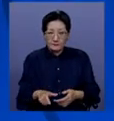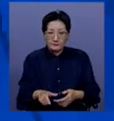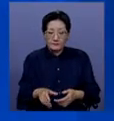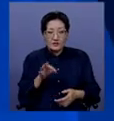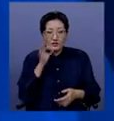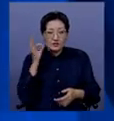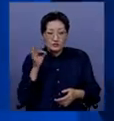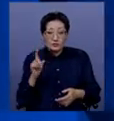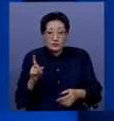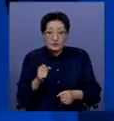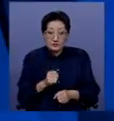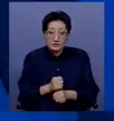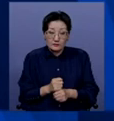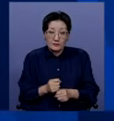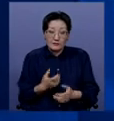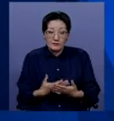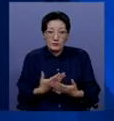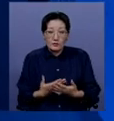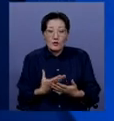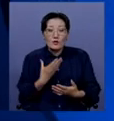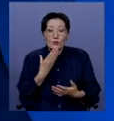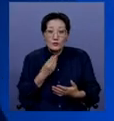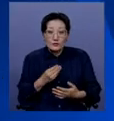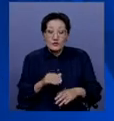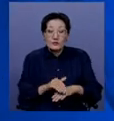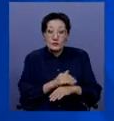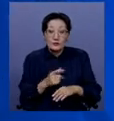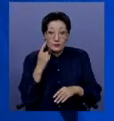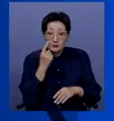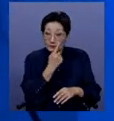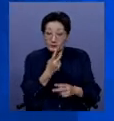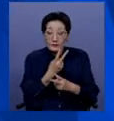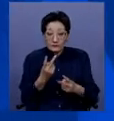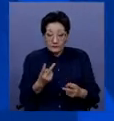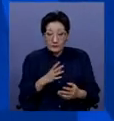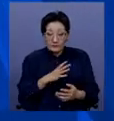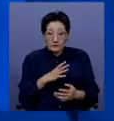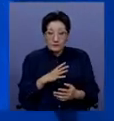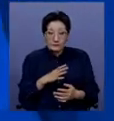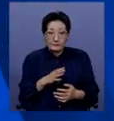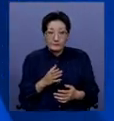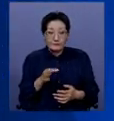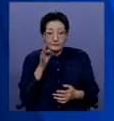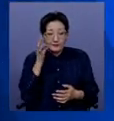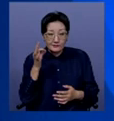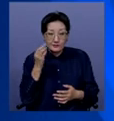Қуланып бірдің жасса, өзінің ақ көңіл көзінің көрініп тұратын еді. Қуланып тұрғаны.